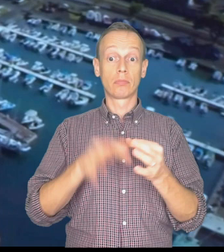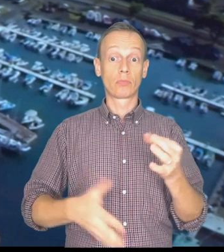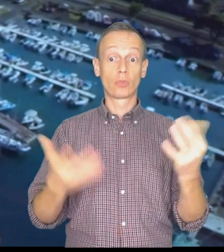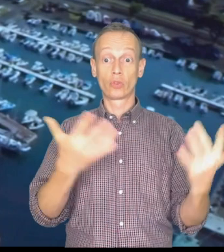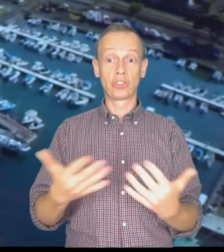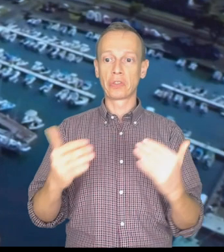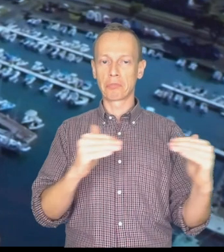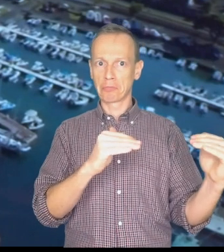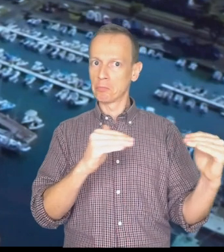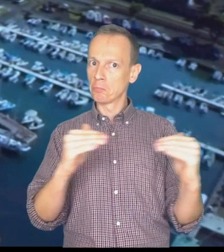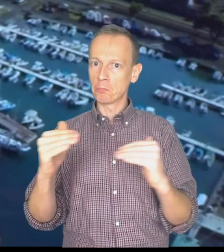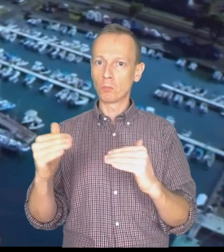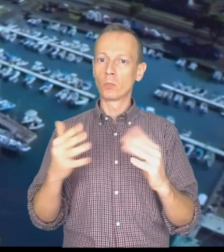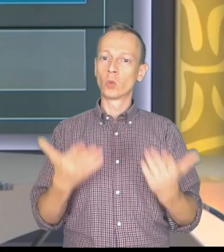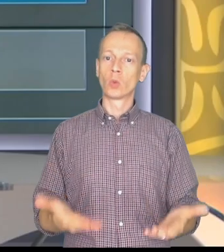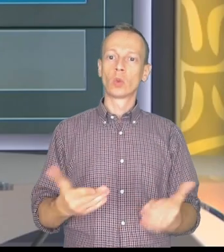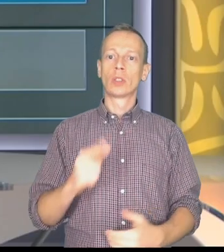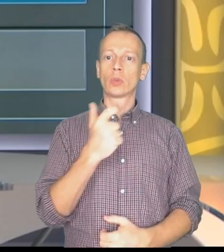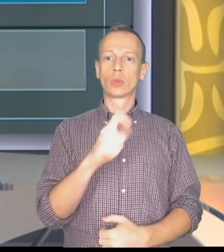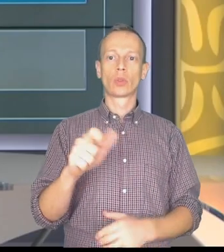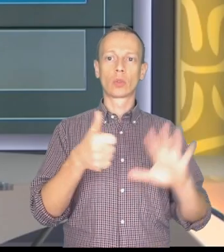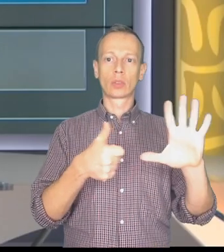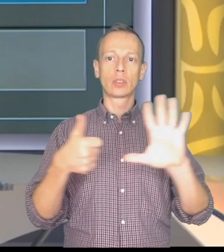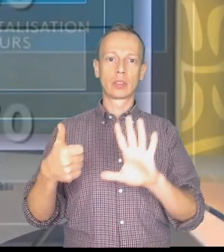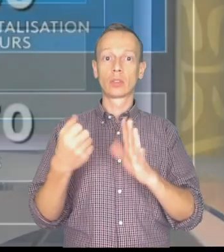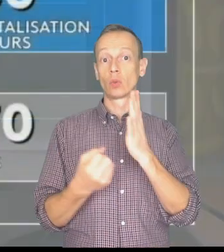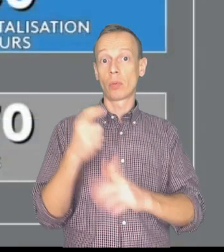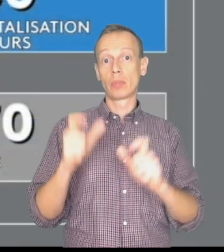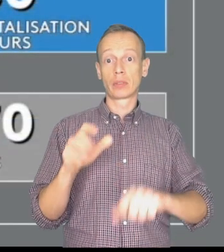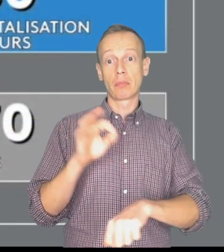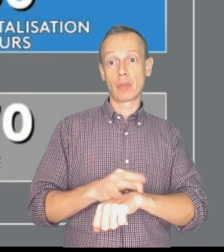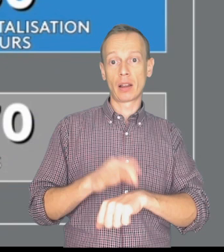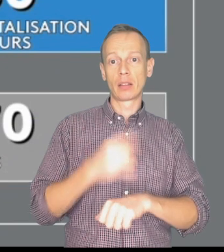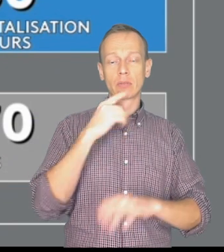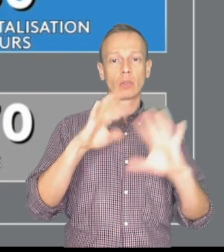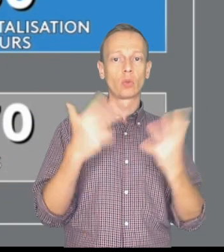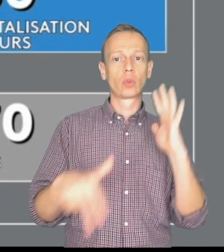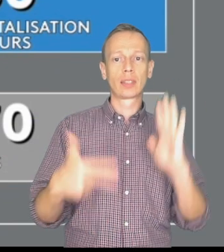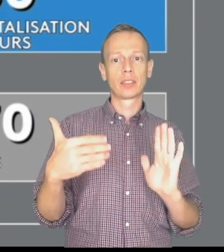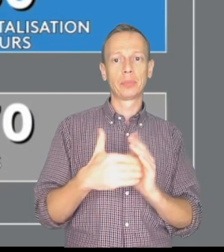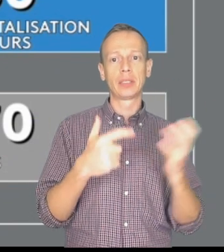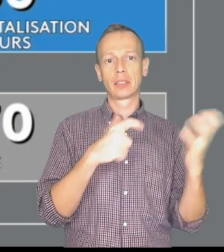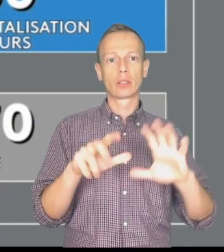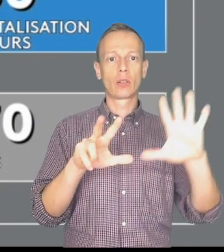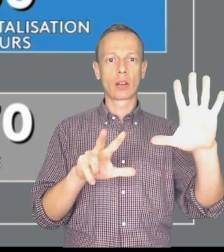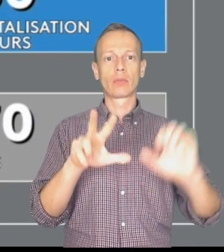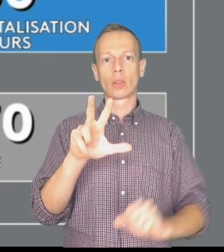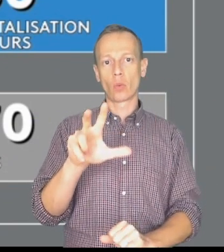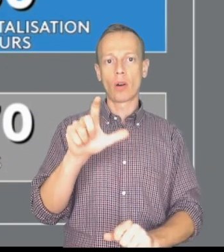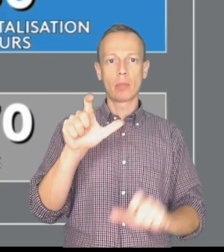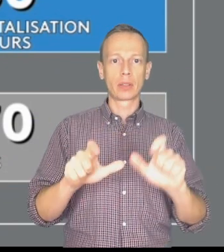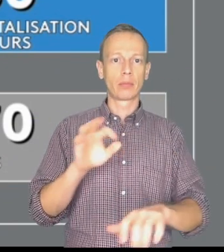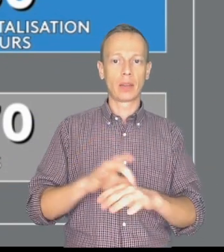stabilise ces derniers jours. On compte ce mercredi 266 nouveaux cas, soit plus de 13 780 cas cumulés.